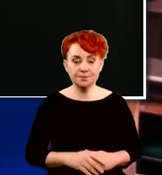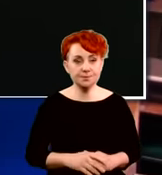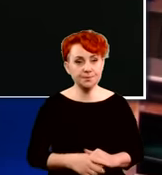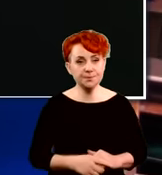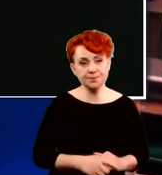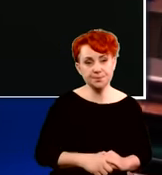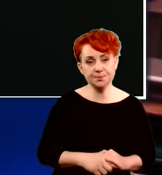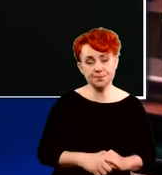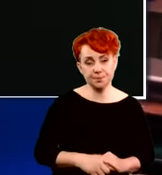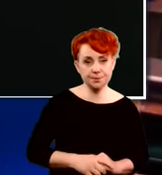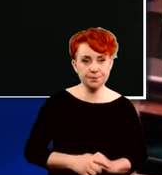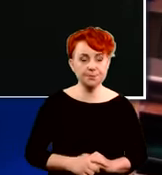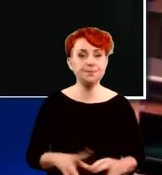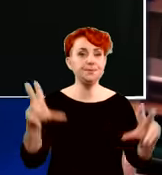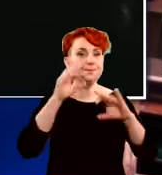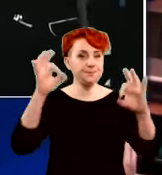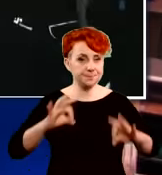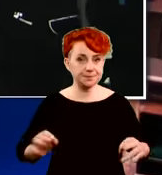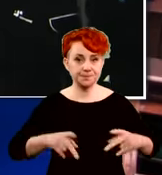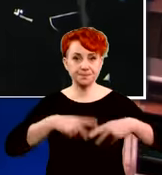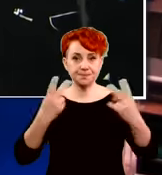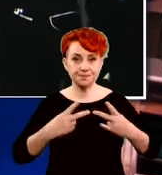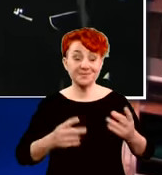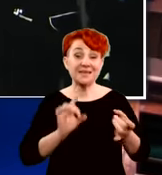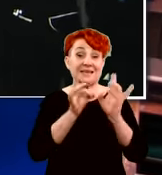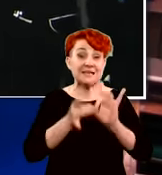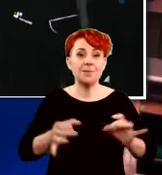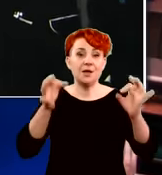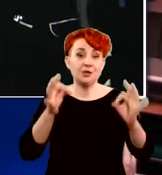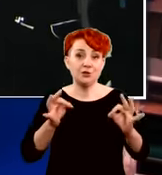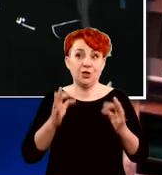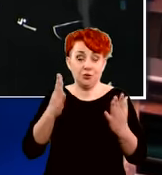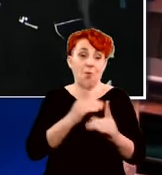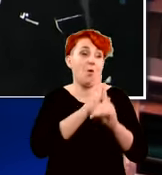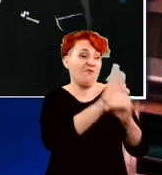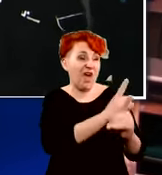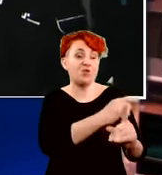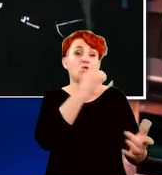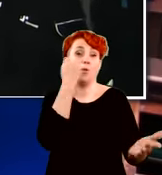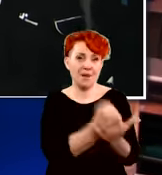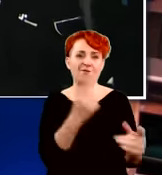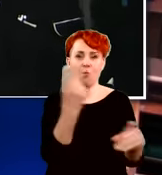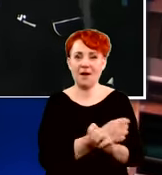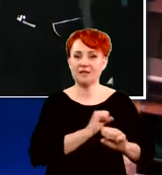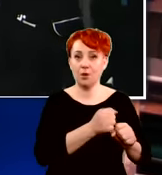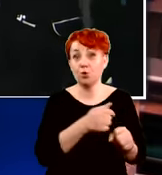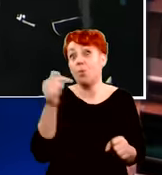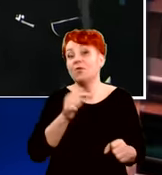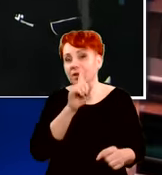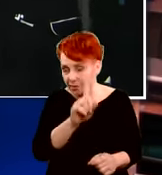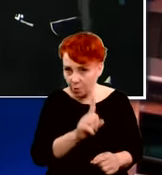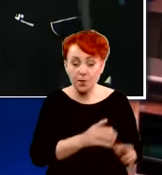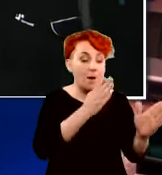Znaczy, no, szanowna pani redaktor, gdybyśmy dzisiaj funkcjonowali w państwie prawa, tak jak powinniśmy w nim funkcjonować, no to kolej rzeczy